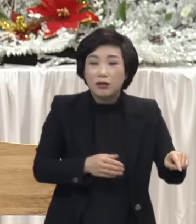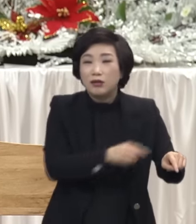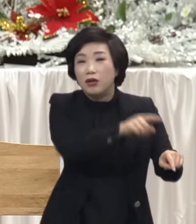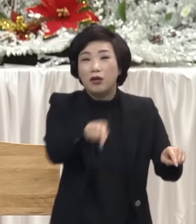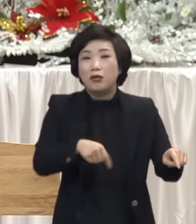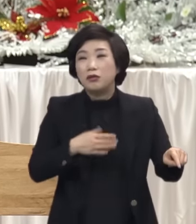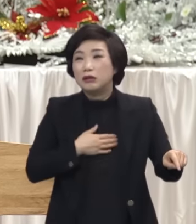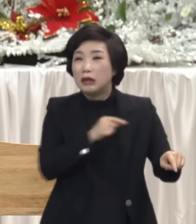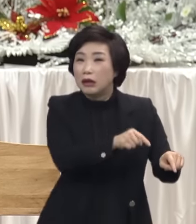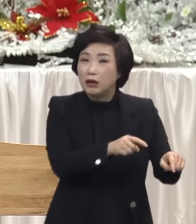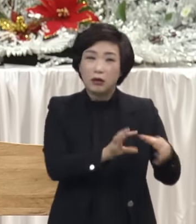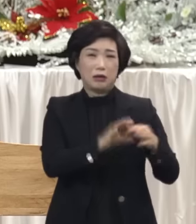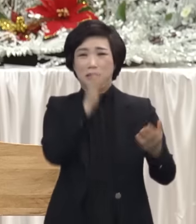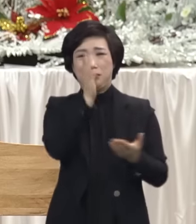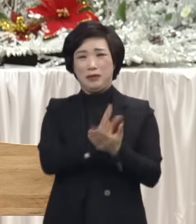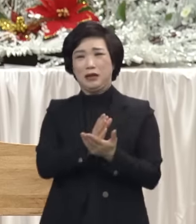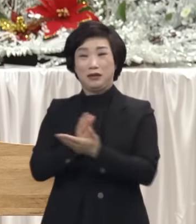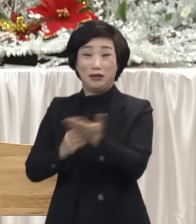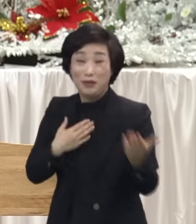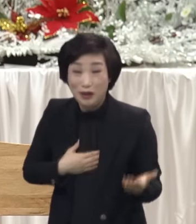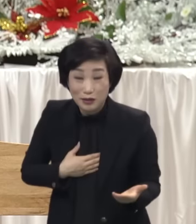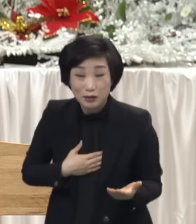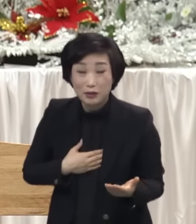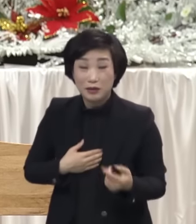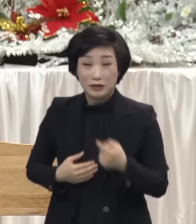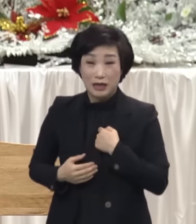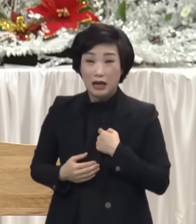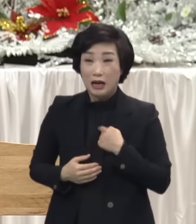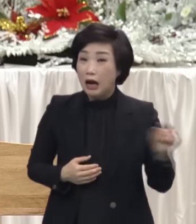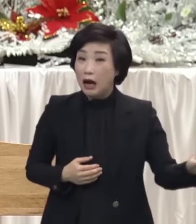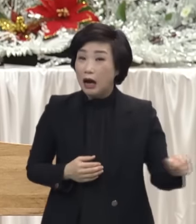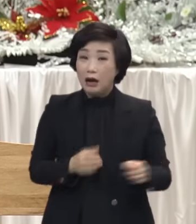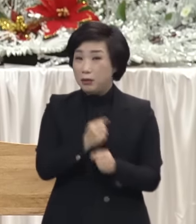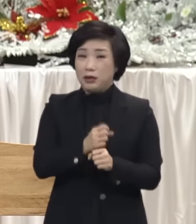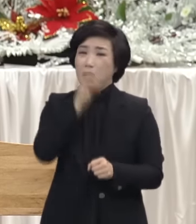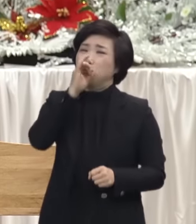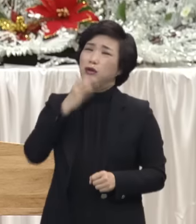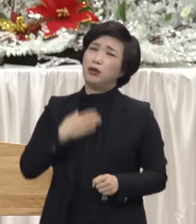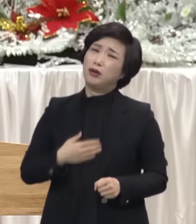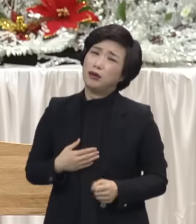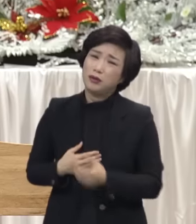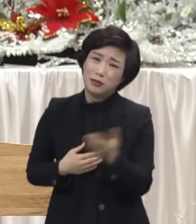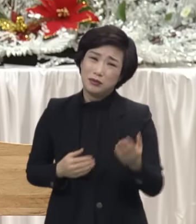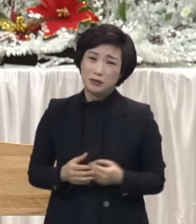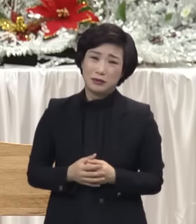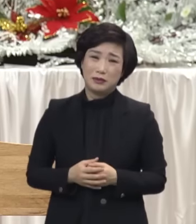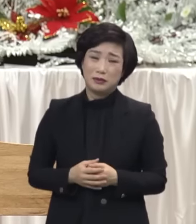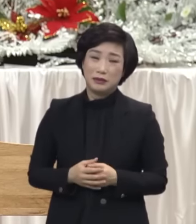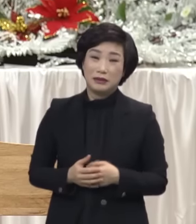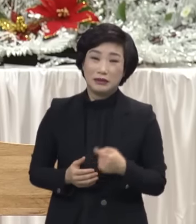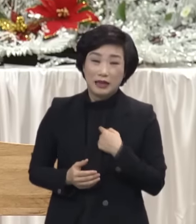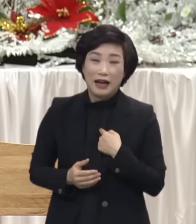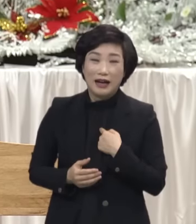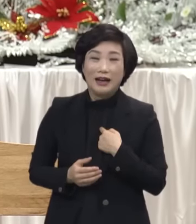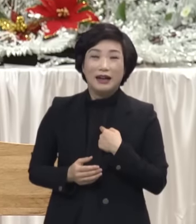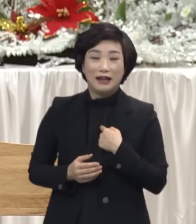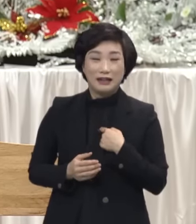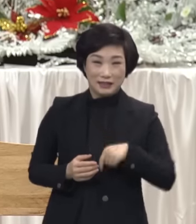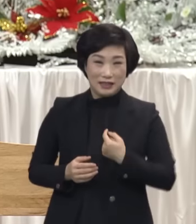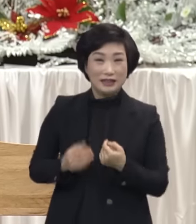당사자가 웃기를 원합니다. 내가 나를 그 지경으로 만들면 안 되잖아요. 자기를 사랑하시는